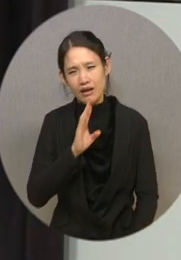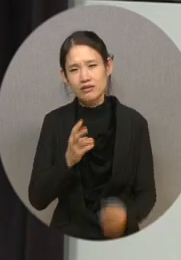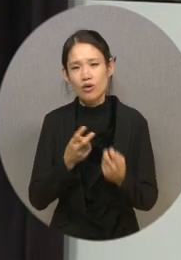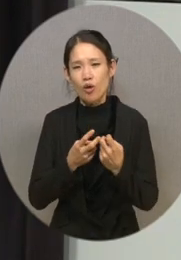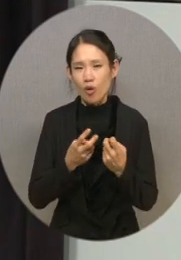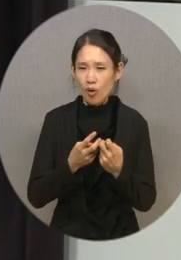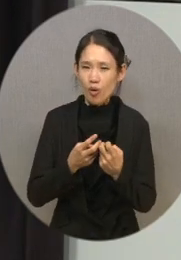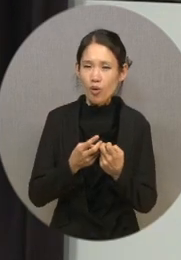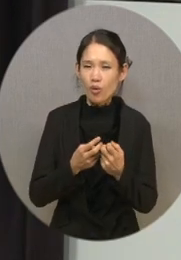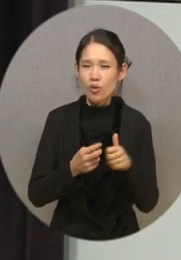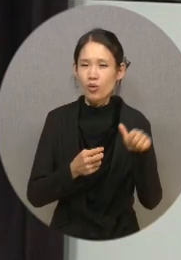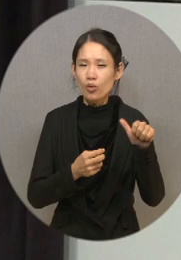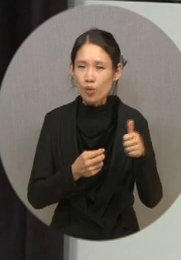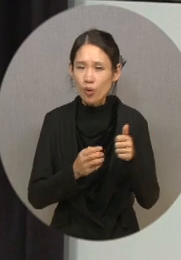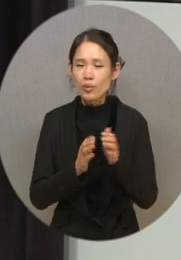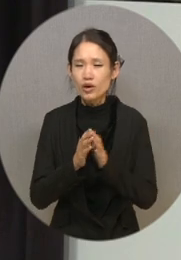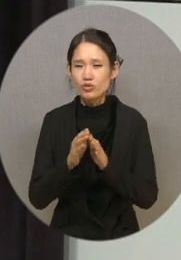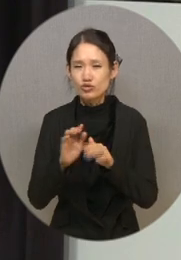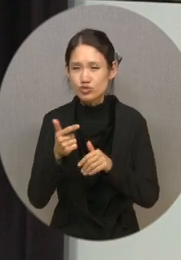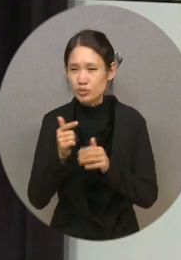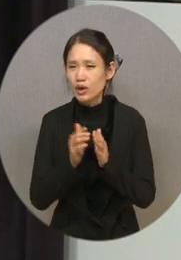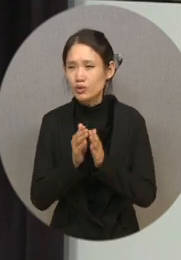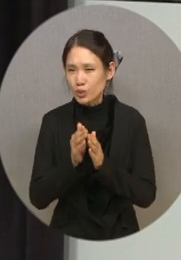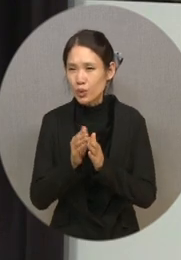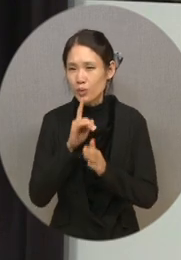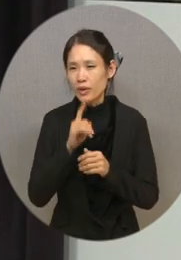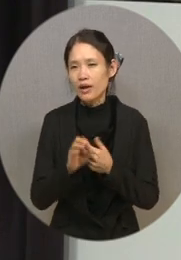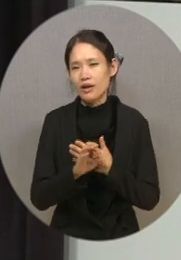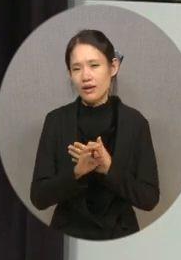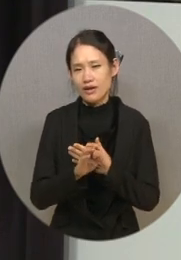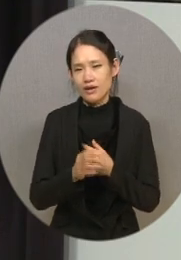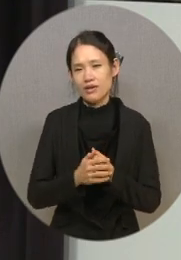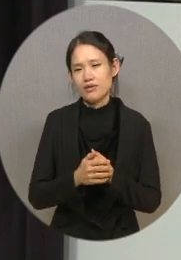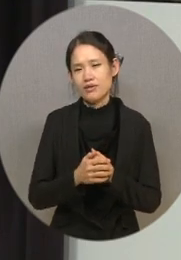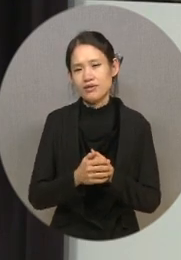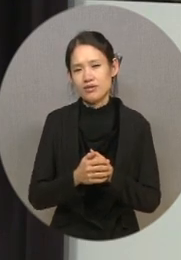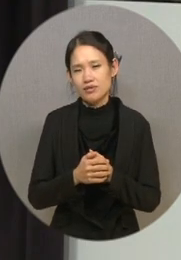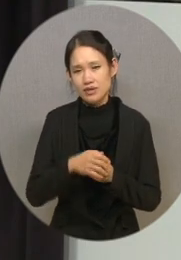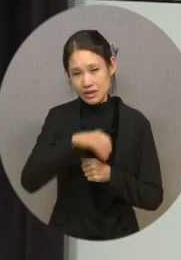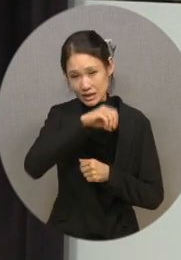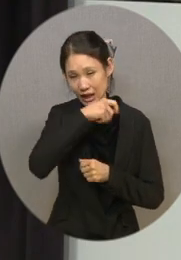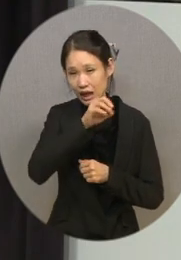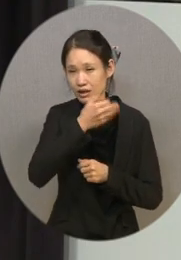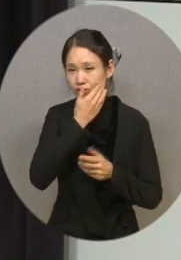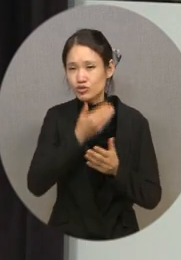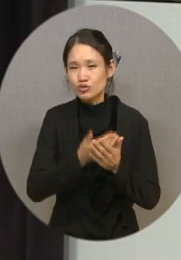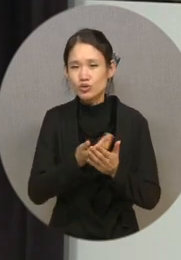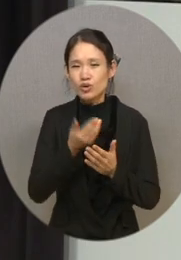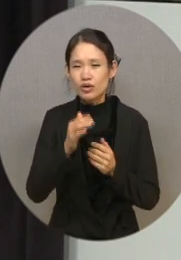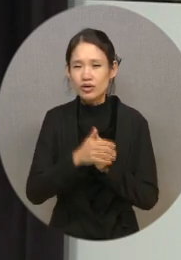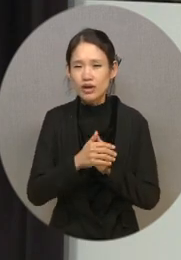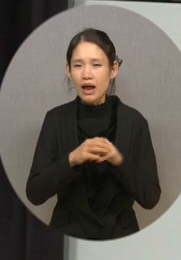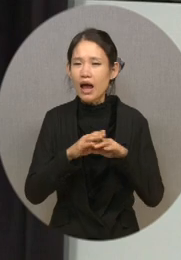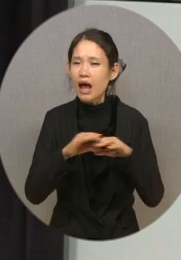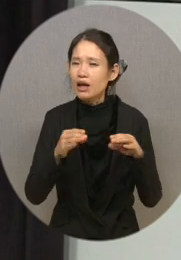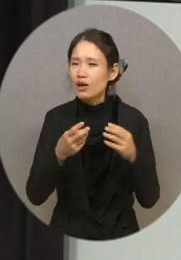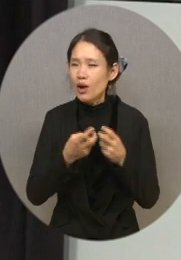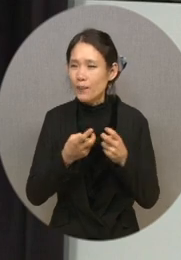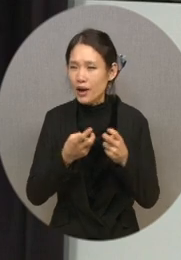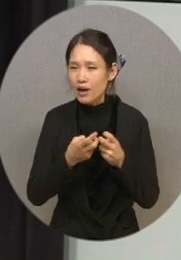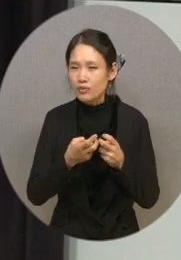좋으냐 하면서 500조 뭐 600조 운운하는데 예산도 중요하지만은 이 해결